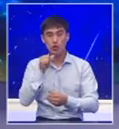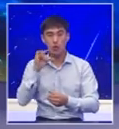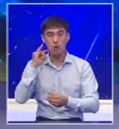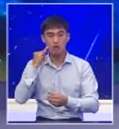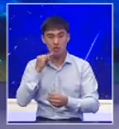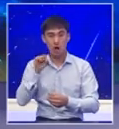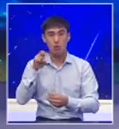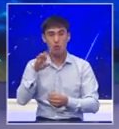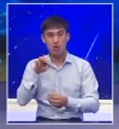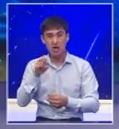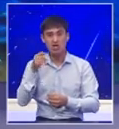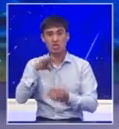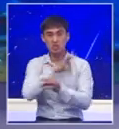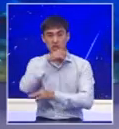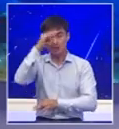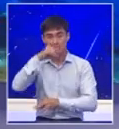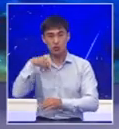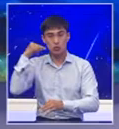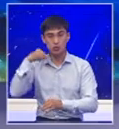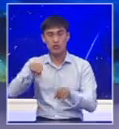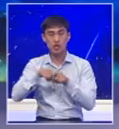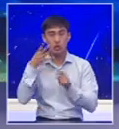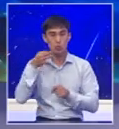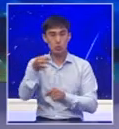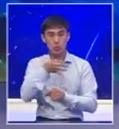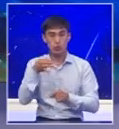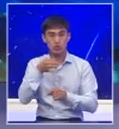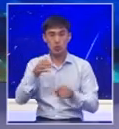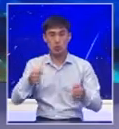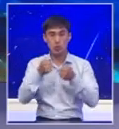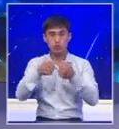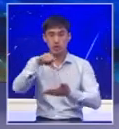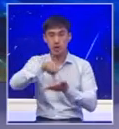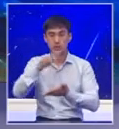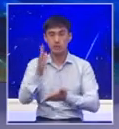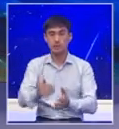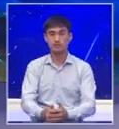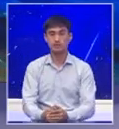Павлодар, Ақмола, Шығыс Қазақстан, Түркістан және Алматы облыстарының клубтары қатысуда.